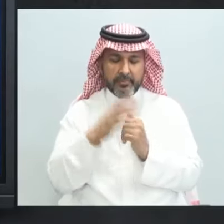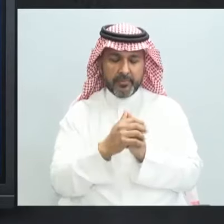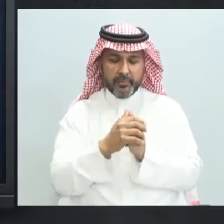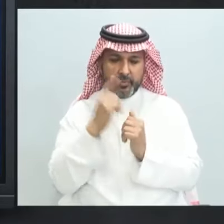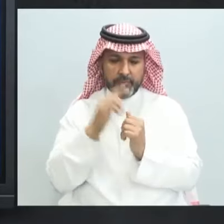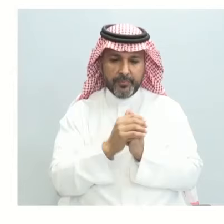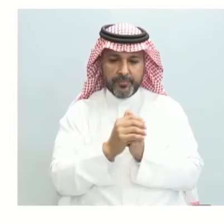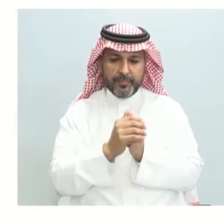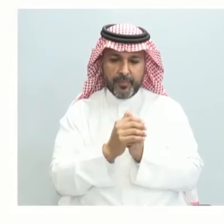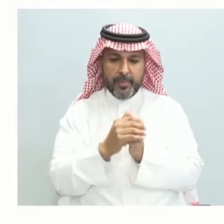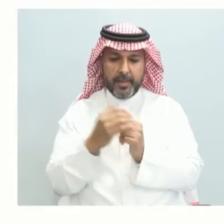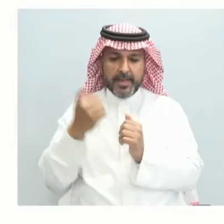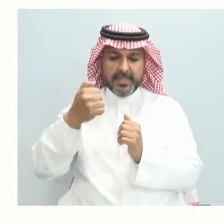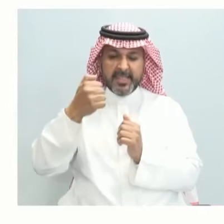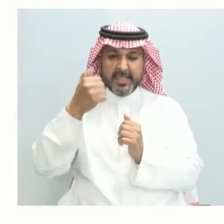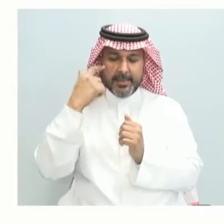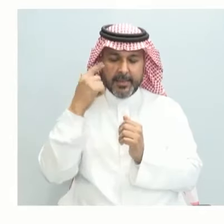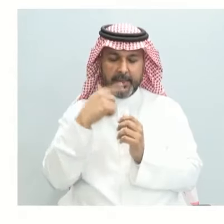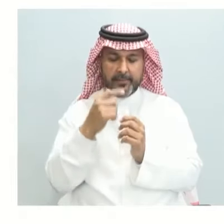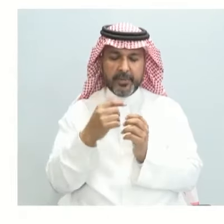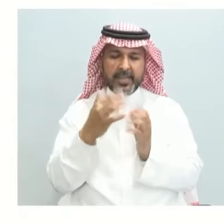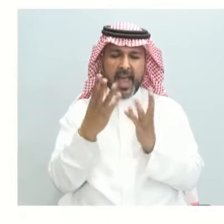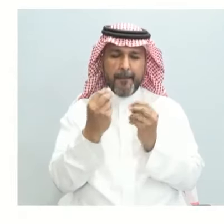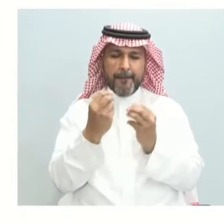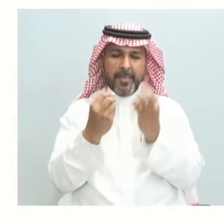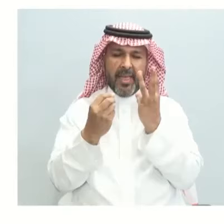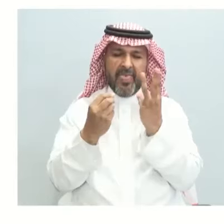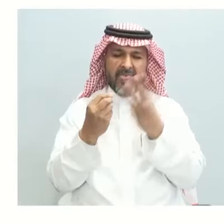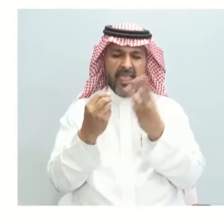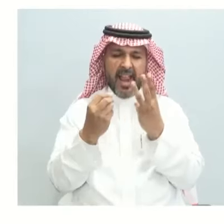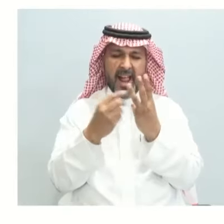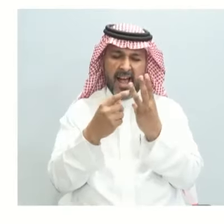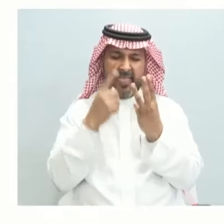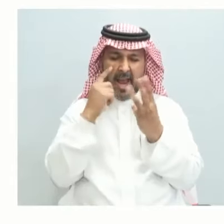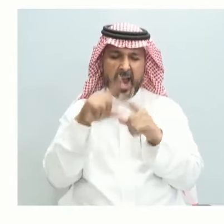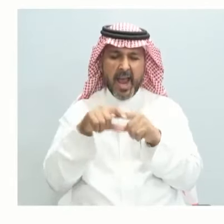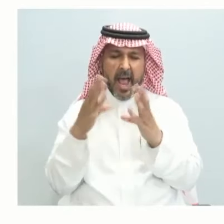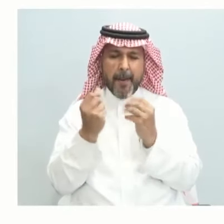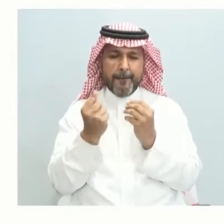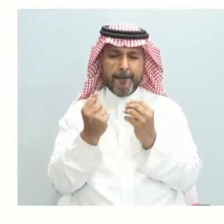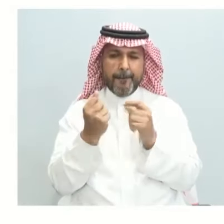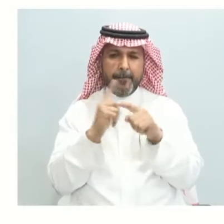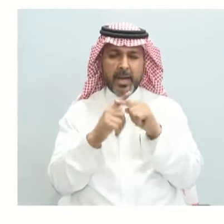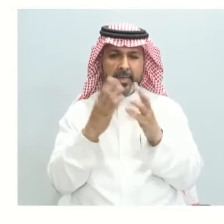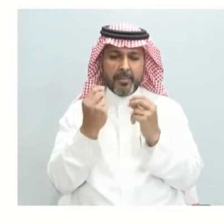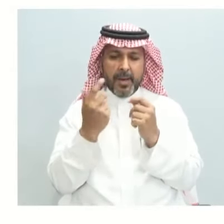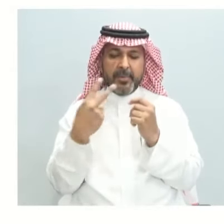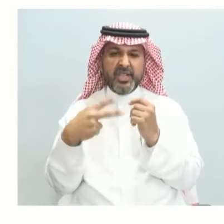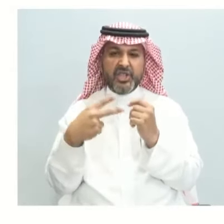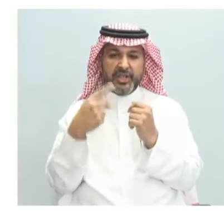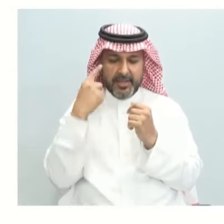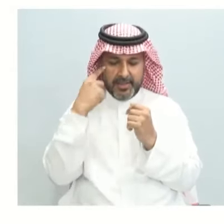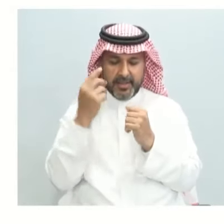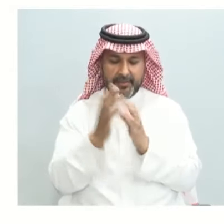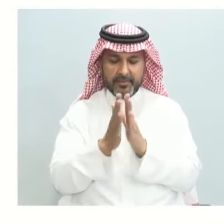واحد تقبل القسمه على ثلاثه الناتج يساوي 20 ما